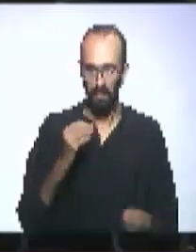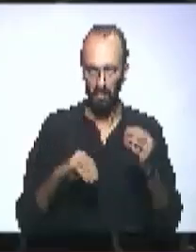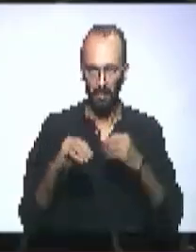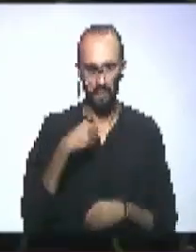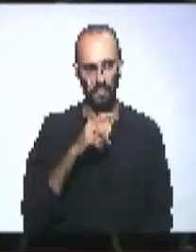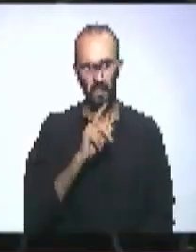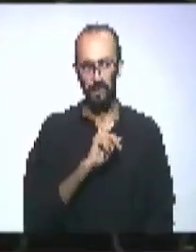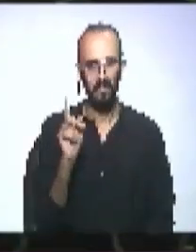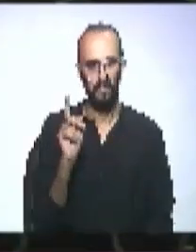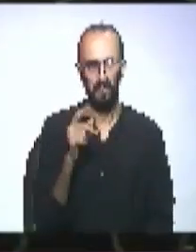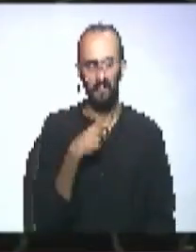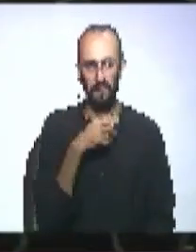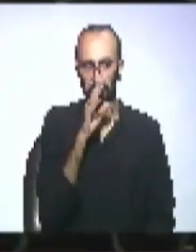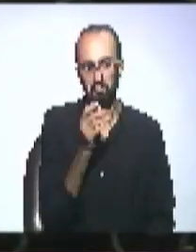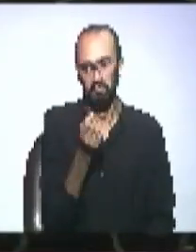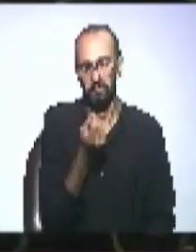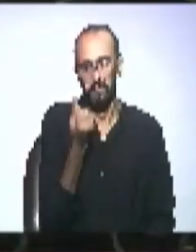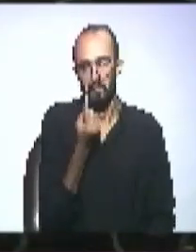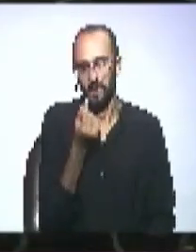والحاجات. انا ما بستعملش الحاجات دي خالص.